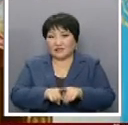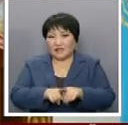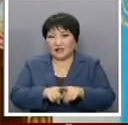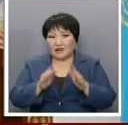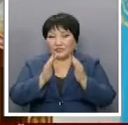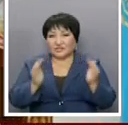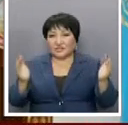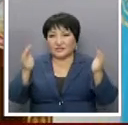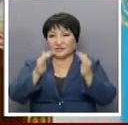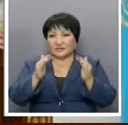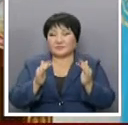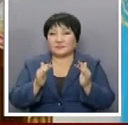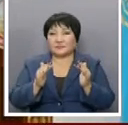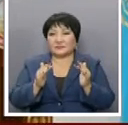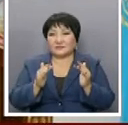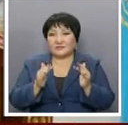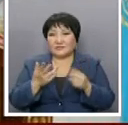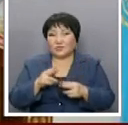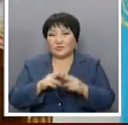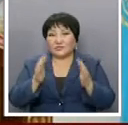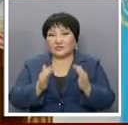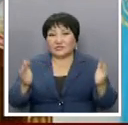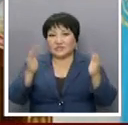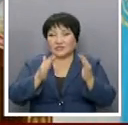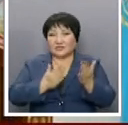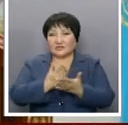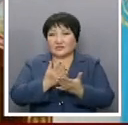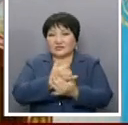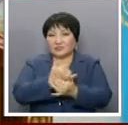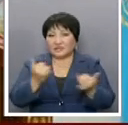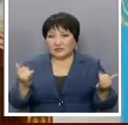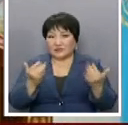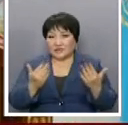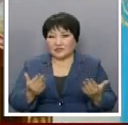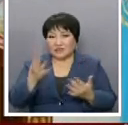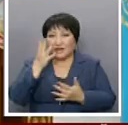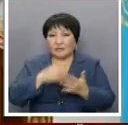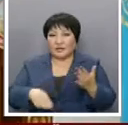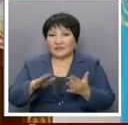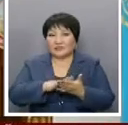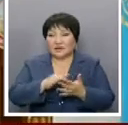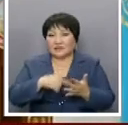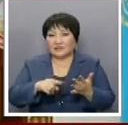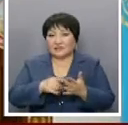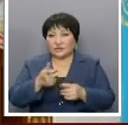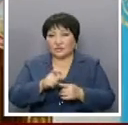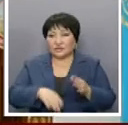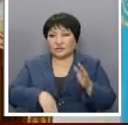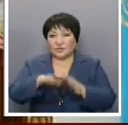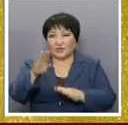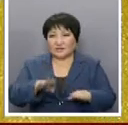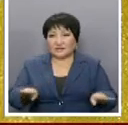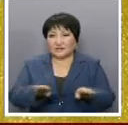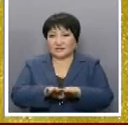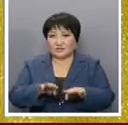мешіттер. Осы мешіттердің қызметі қазір Алматы қаласында өте жоғары деңгейде жүргізіліп